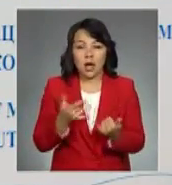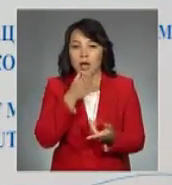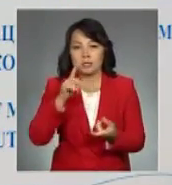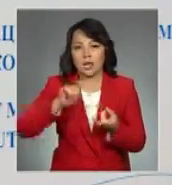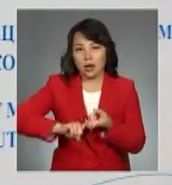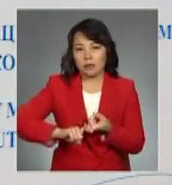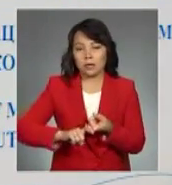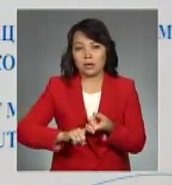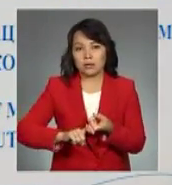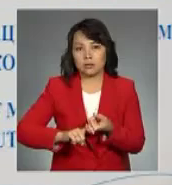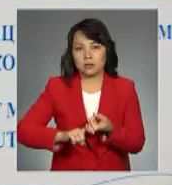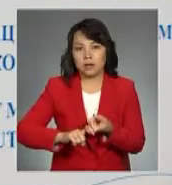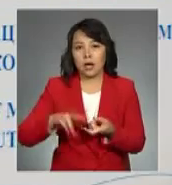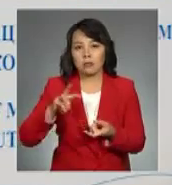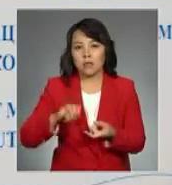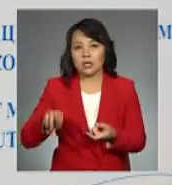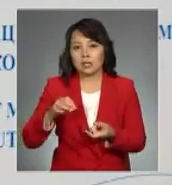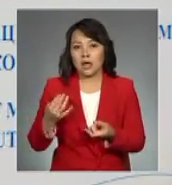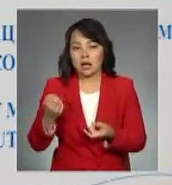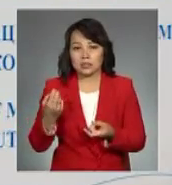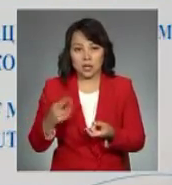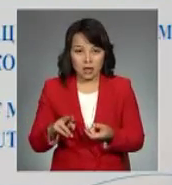заманға медиация